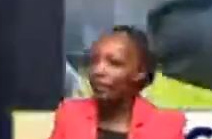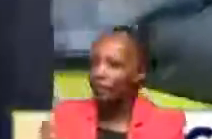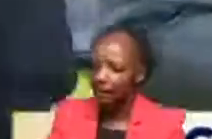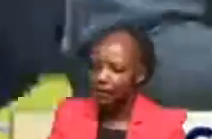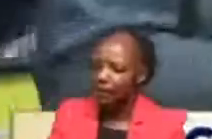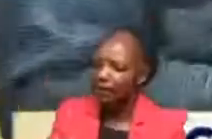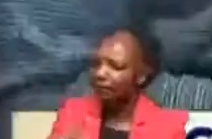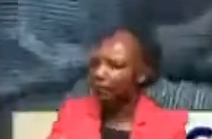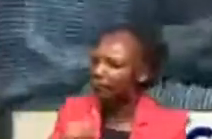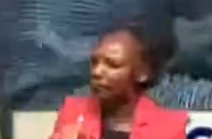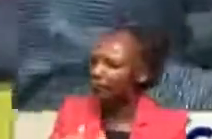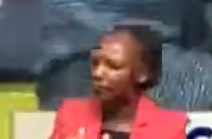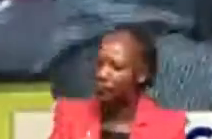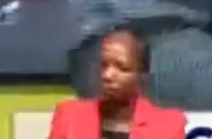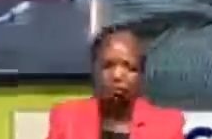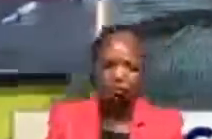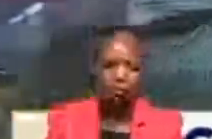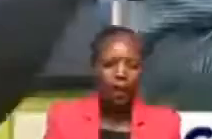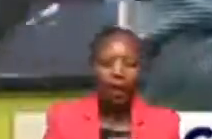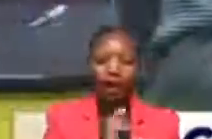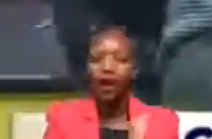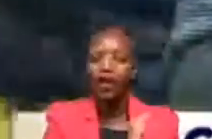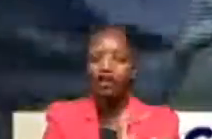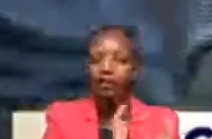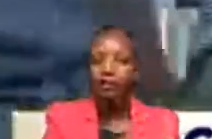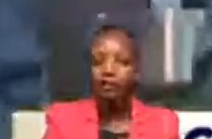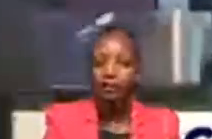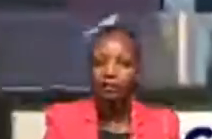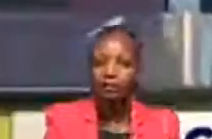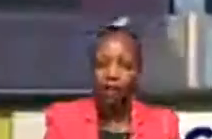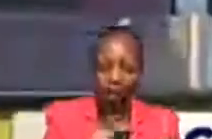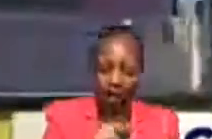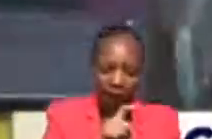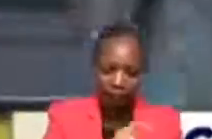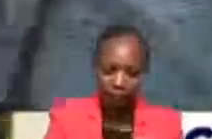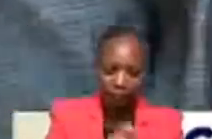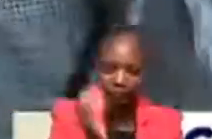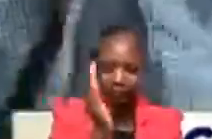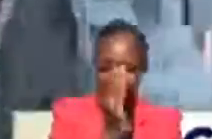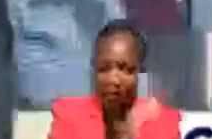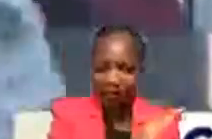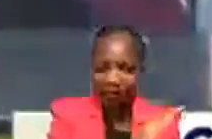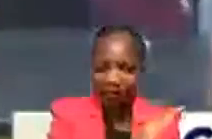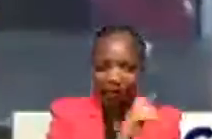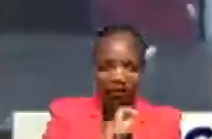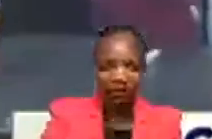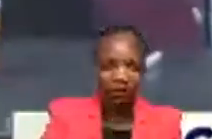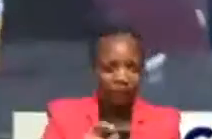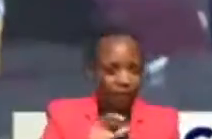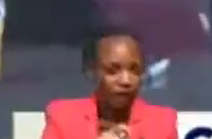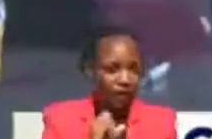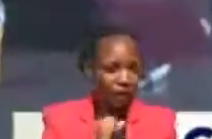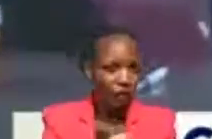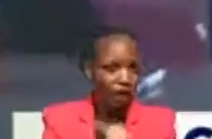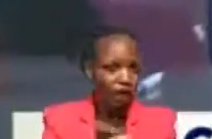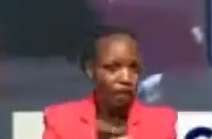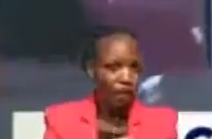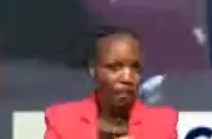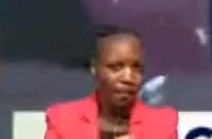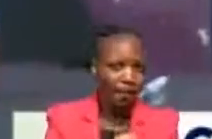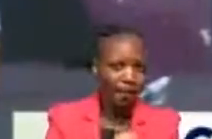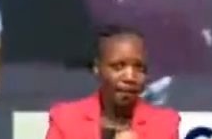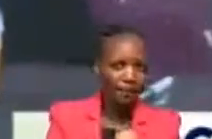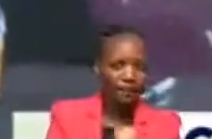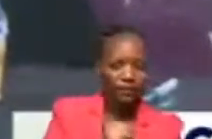wingi? Customers sana sana huja wakati wa jioni, wakati wamefunga biashara sehemu za kazi,